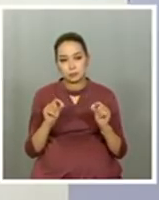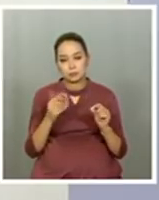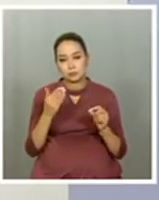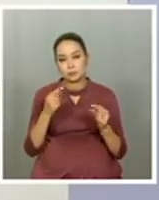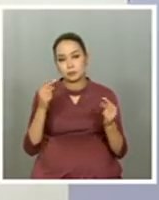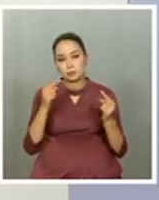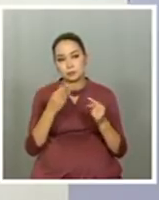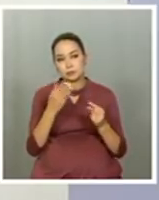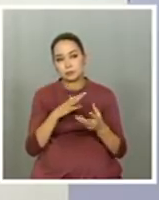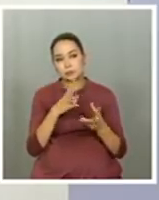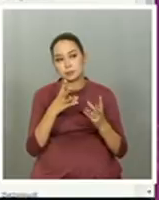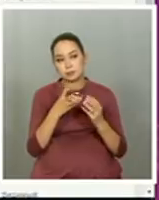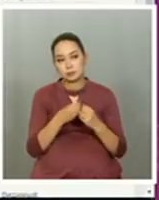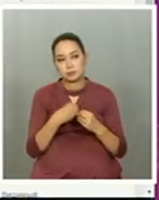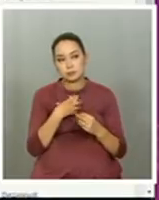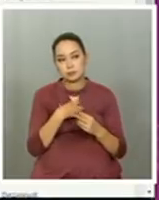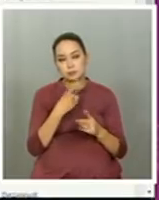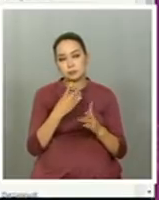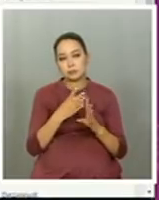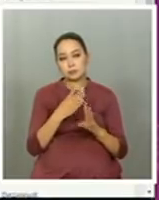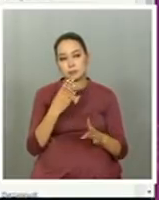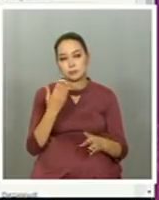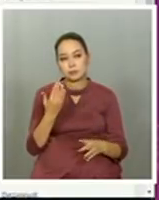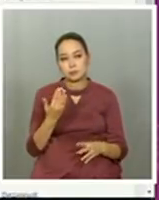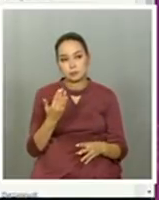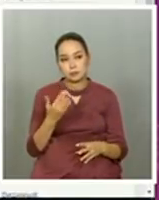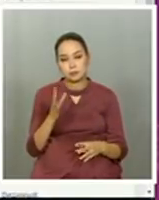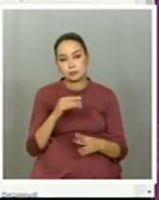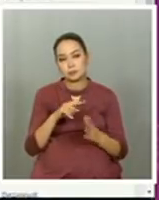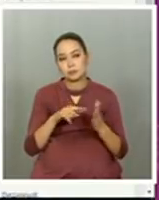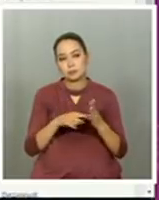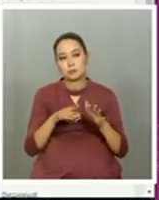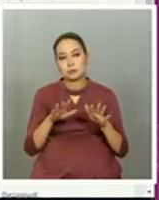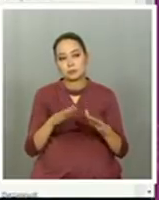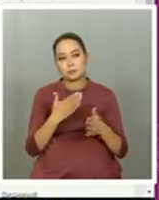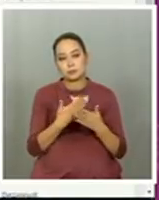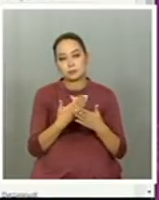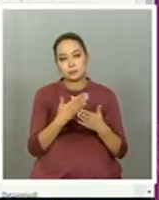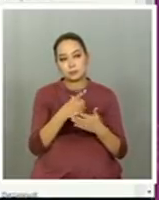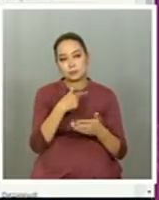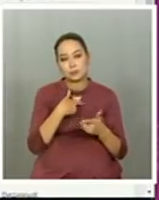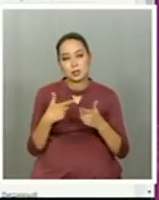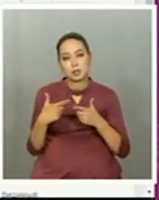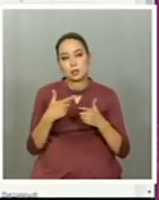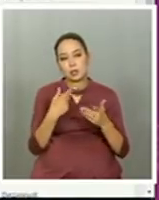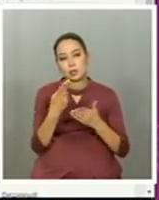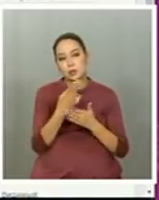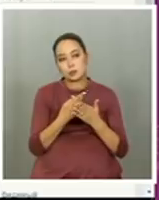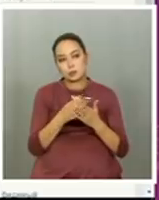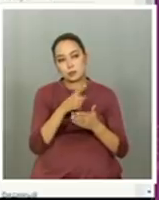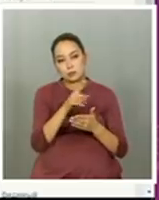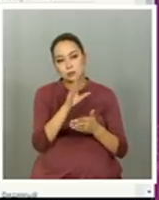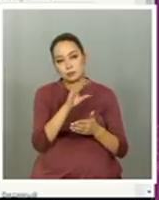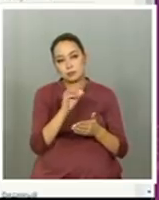өзгертуді қарастыратын боламыз. Алдымен медиа нысандарды енгізейік. Мен алдына дайындаған суреттерді енгізіп шығамын.